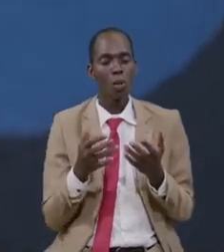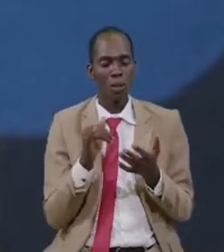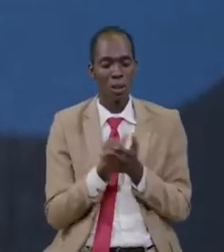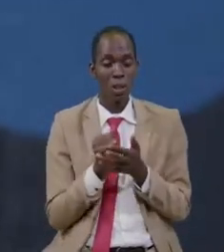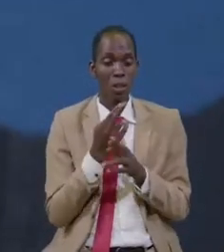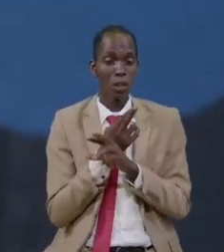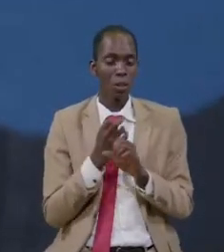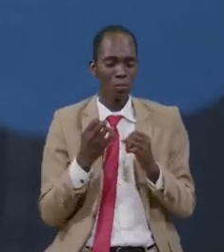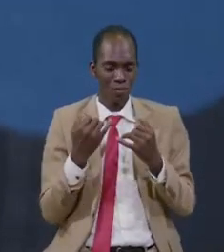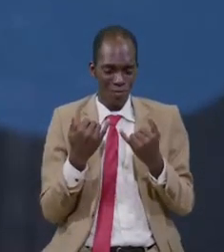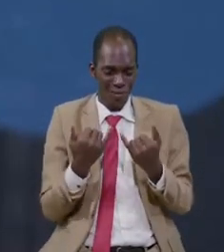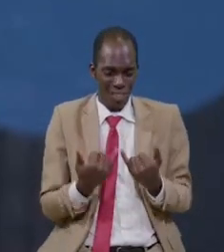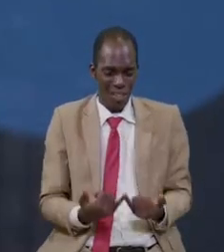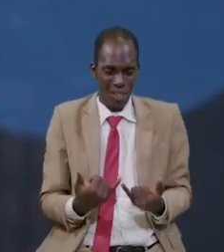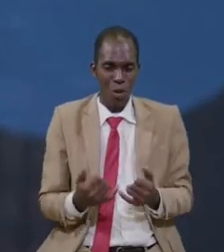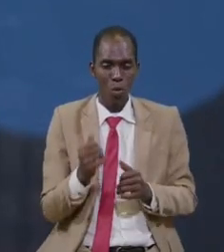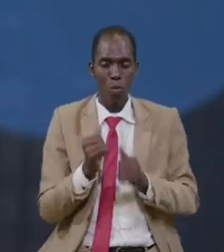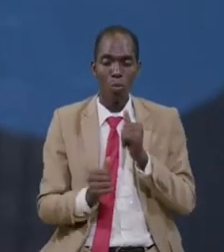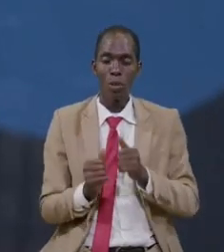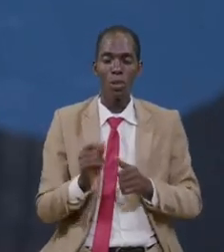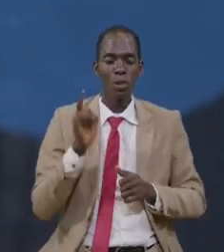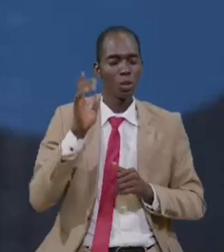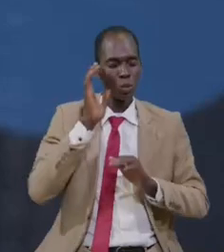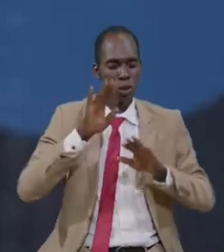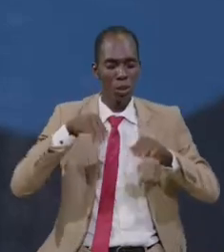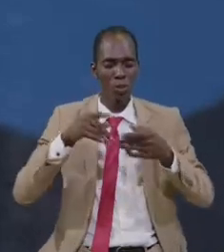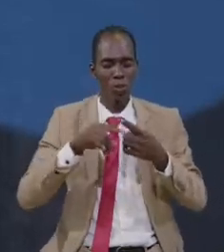maintenant qu'il t'accordera ce soir.